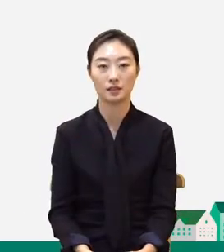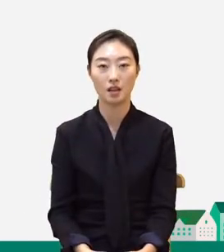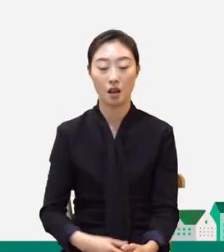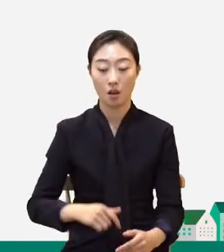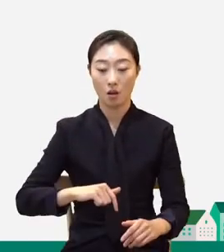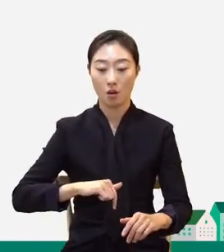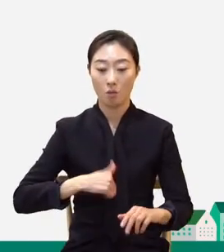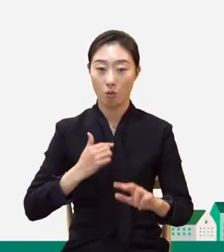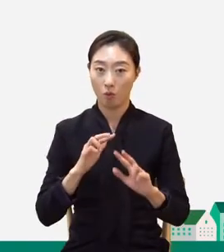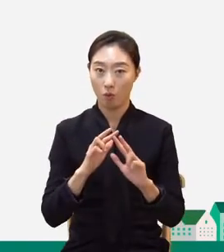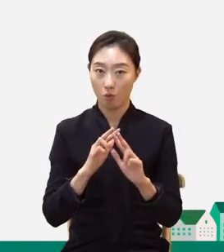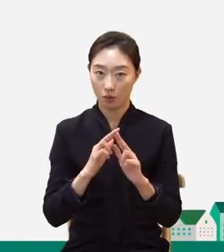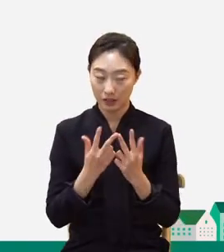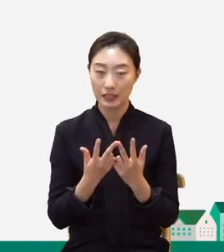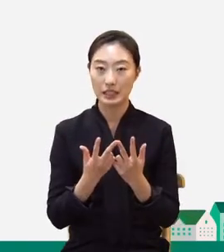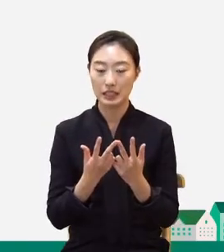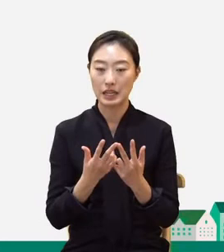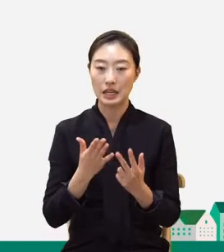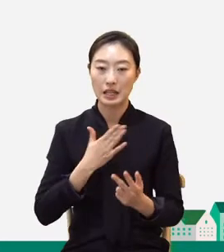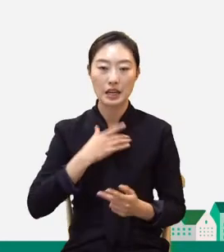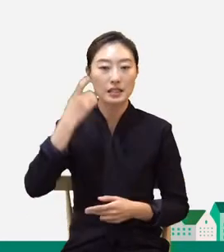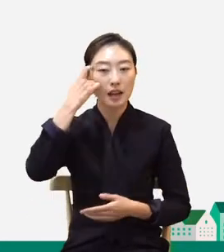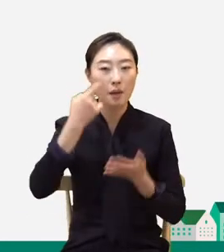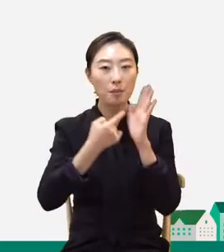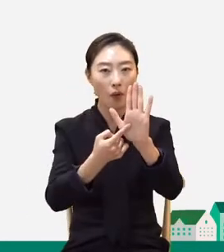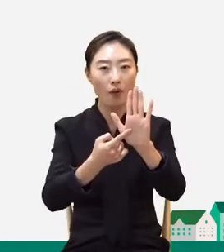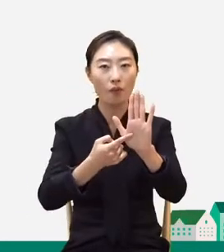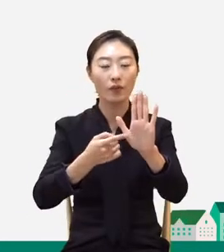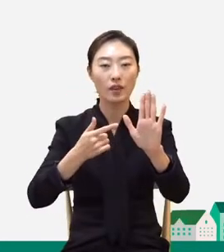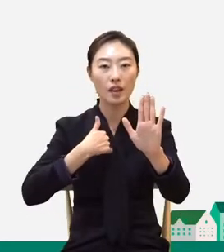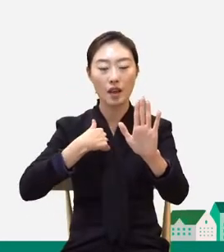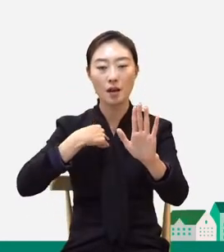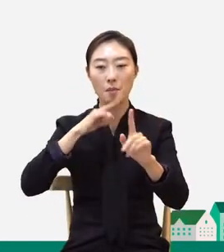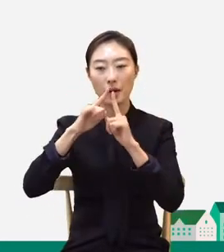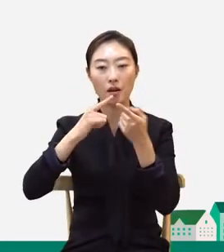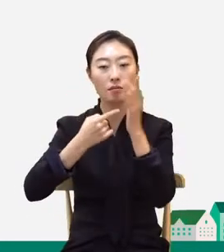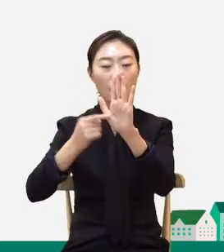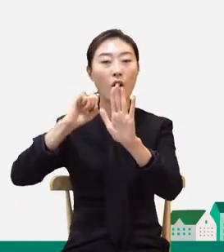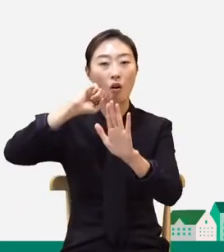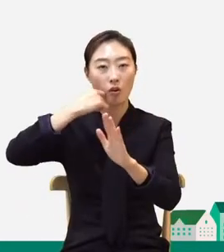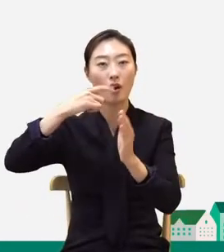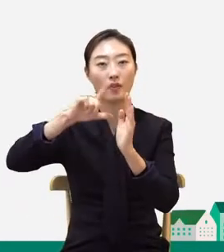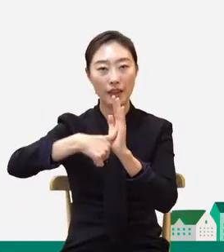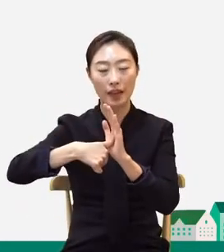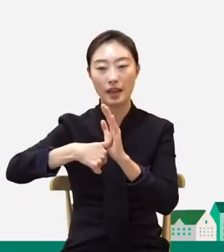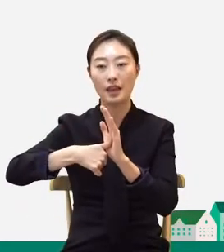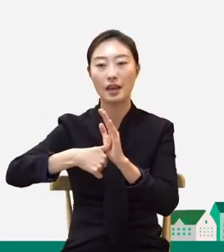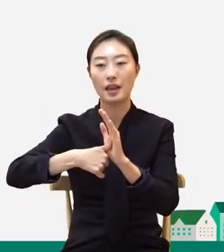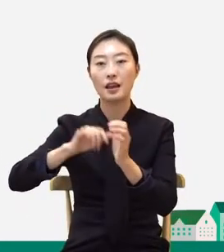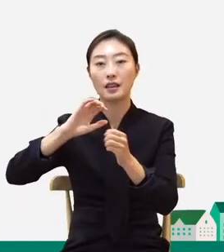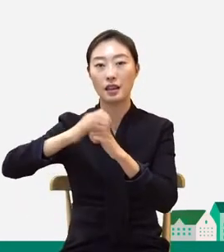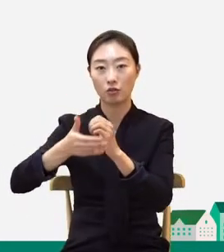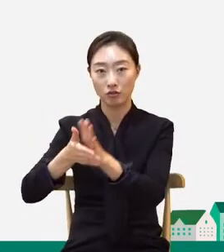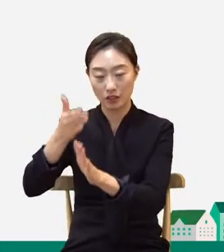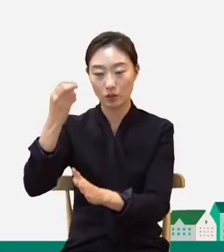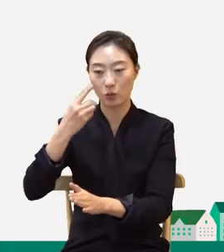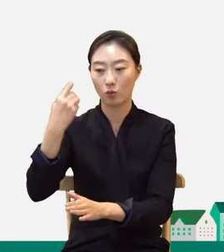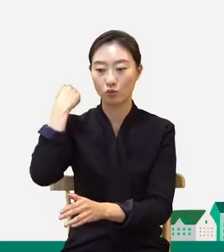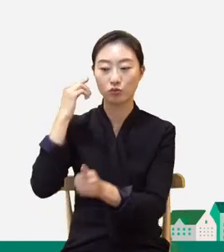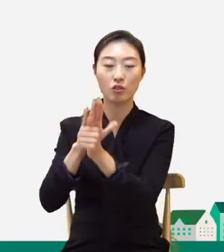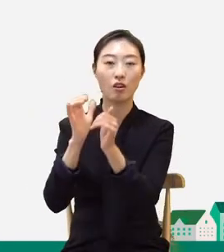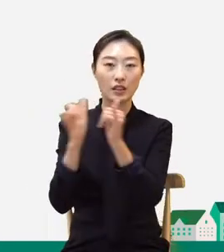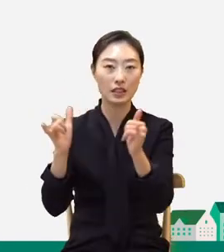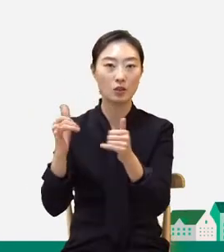당사자가 그런 부분들을 행사하기 어려울 때, 이제 지자체나 공공후견인의 역할이 지금 필요한데, 이제 탈시설